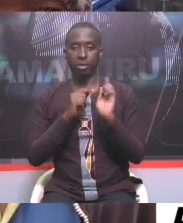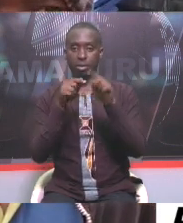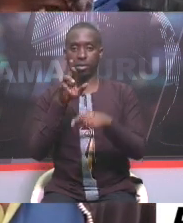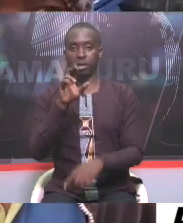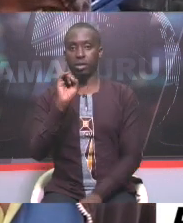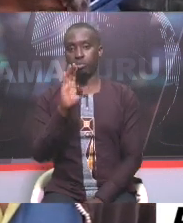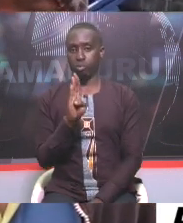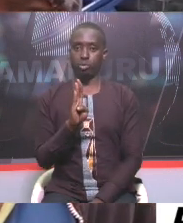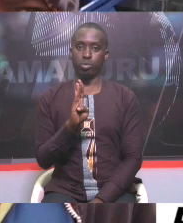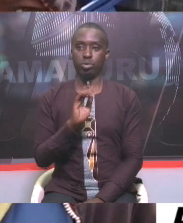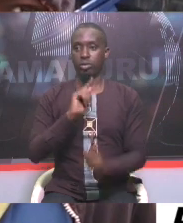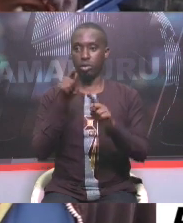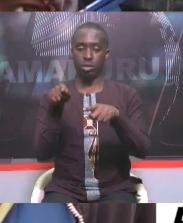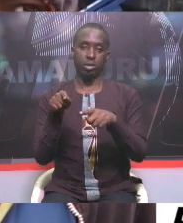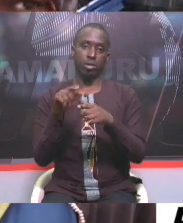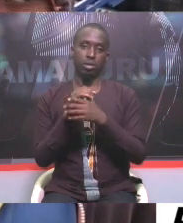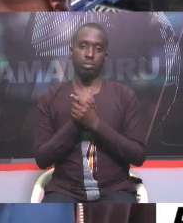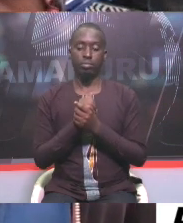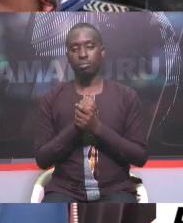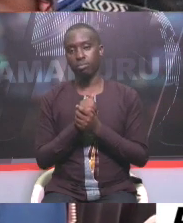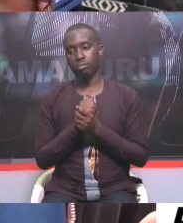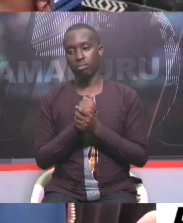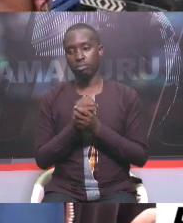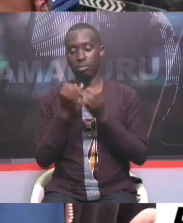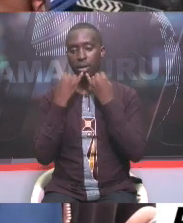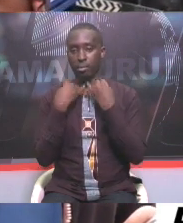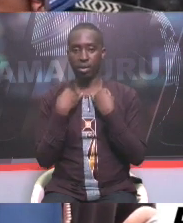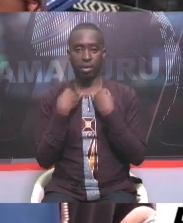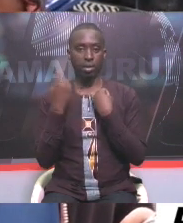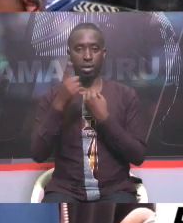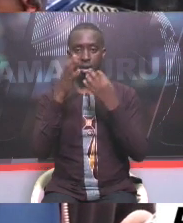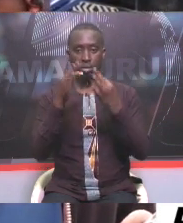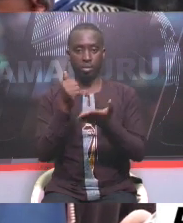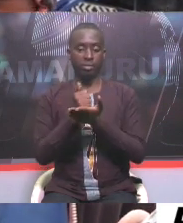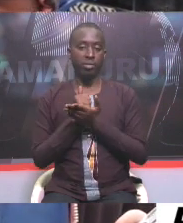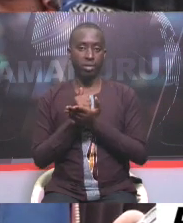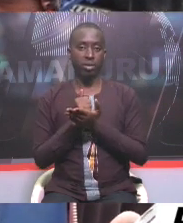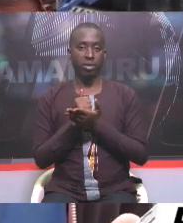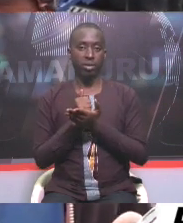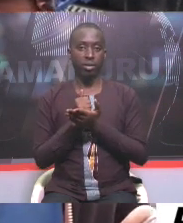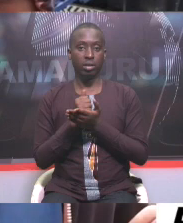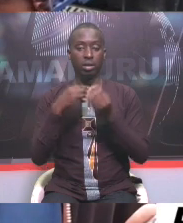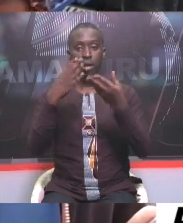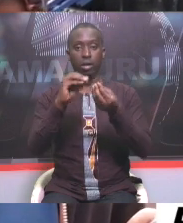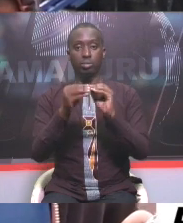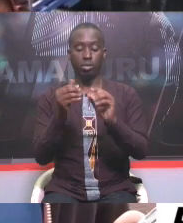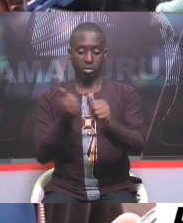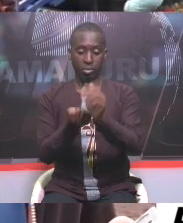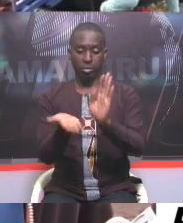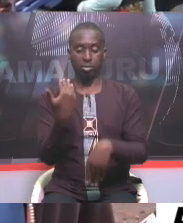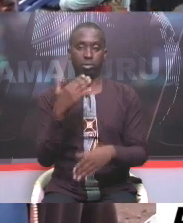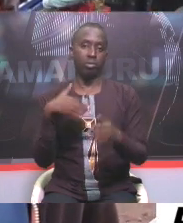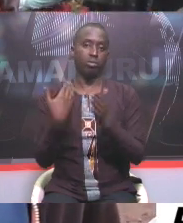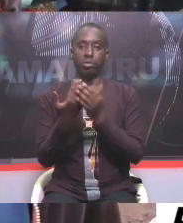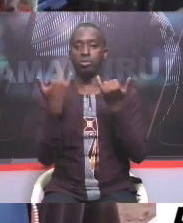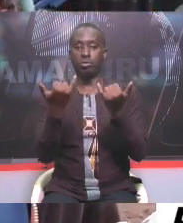RIB kuri RIB naho mbageze barambwira ngo ndakindu bamfasha ngo nindangizo nimero ngo bazabikurikirana kugeza